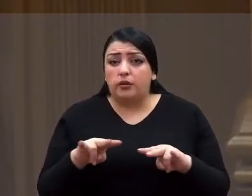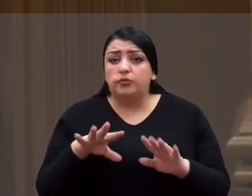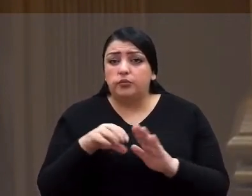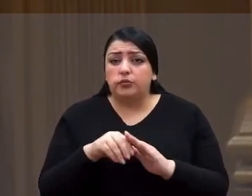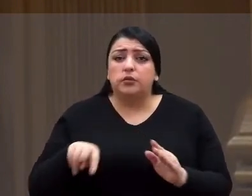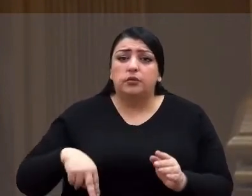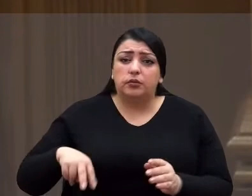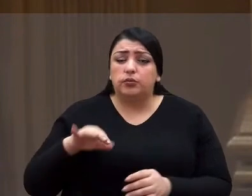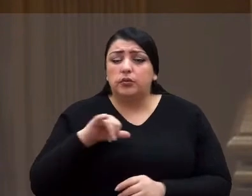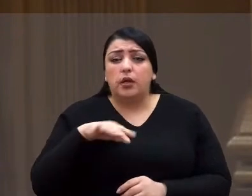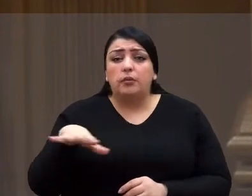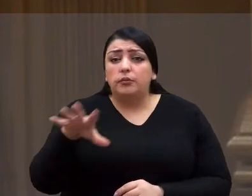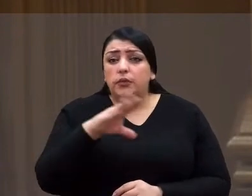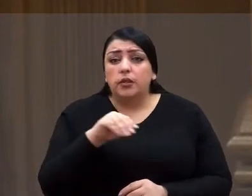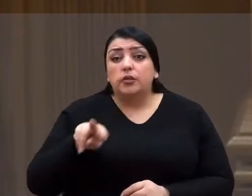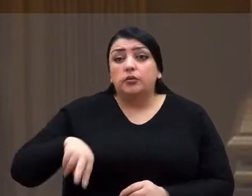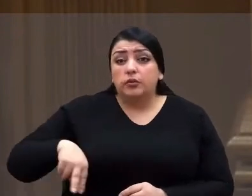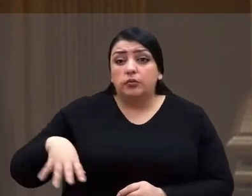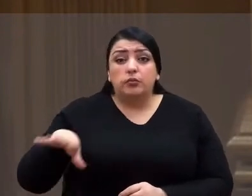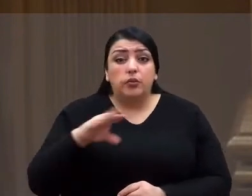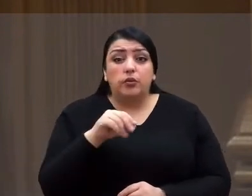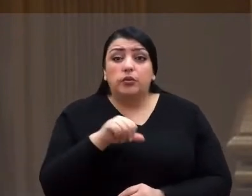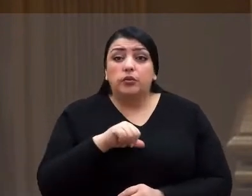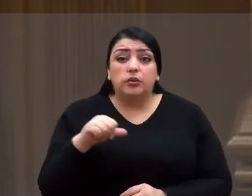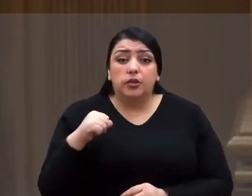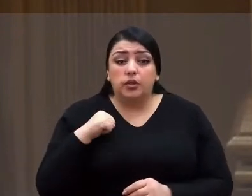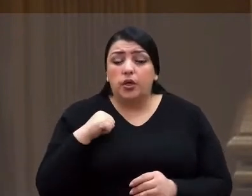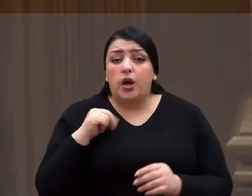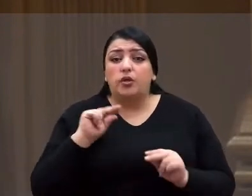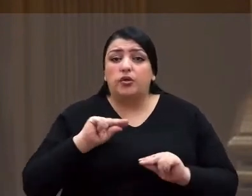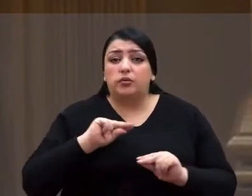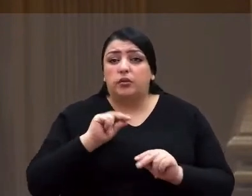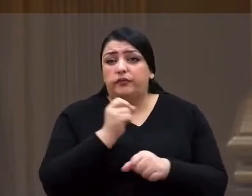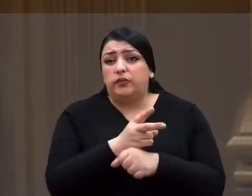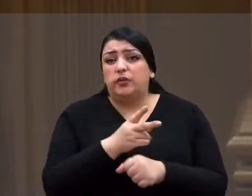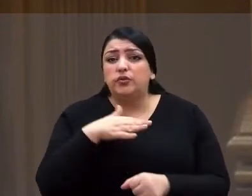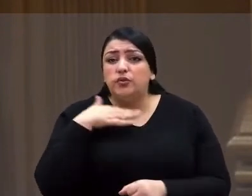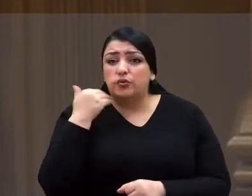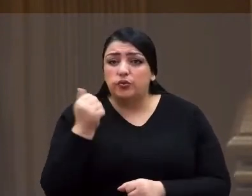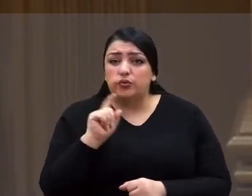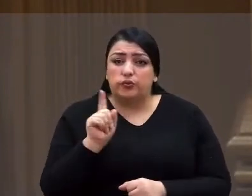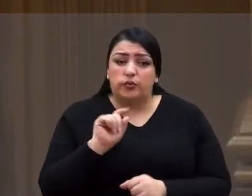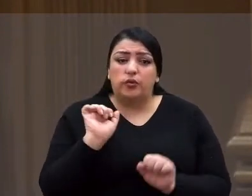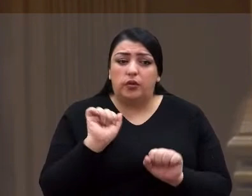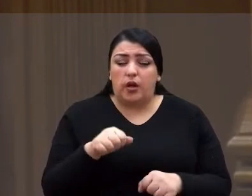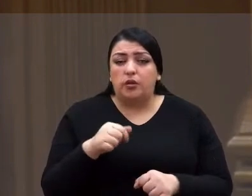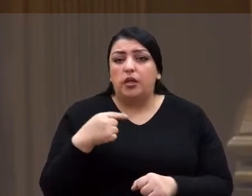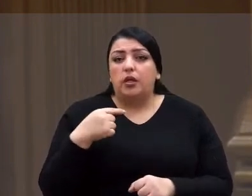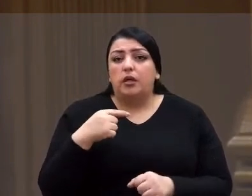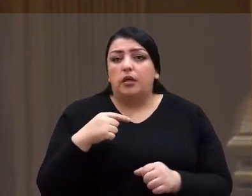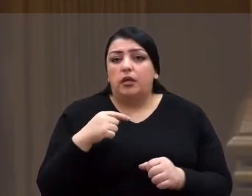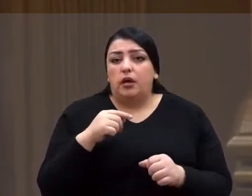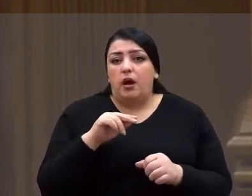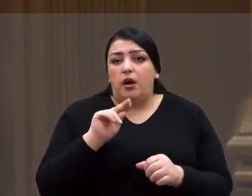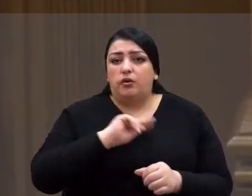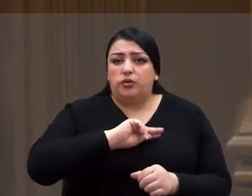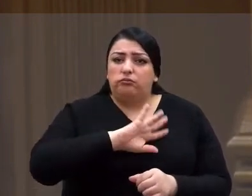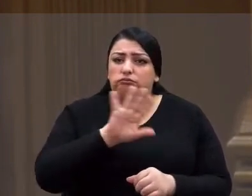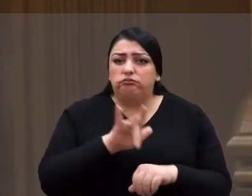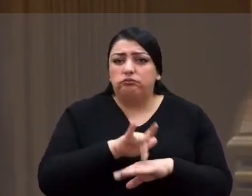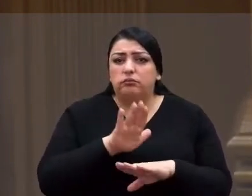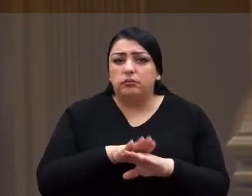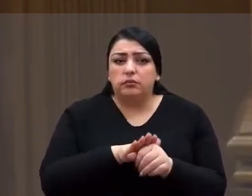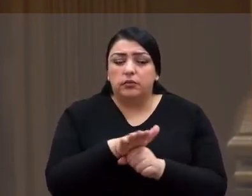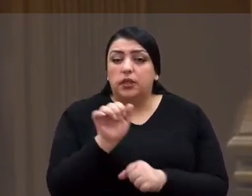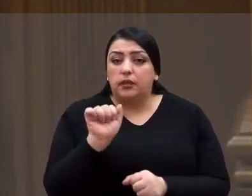չի ինքը դա ընդունում է։ Գործատուները չեն շտապում ազատվել աշխատողից, որը իրականում կարող է իր աշխատանքը կատարել։ Դա փաստ է։ Ու դա վերաբերում է